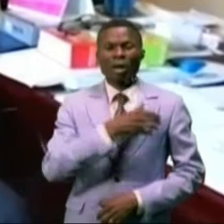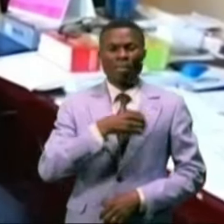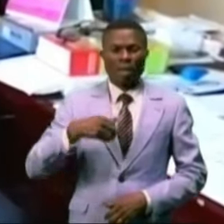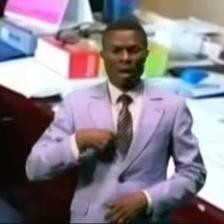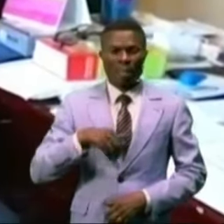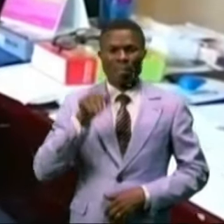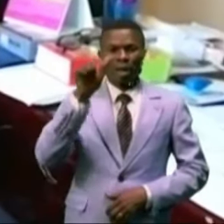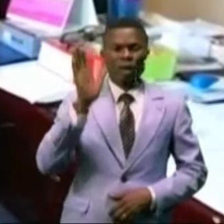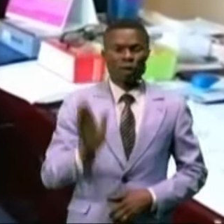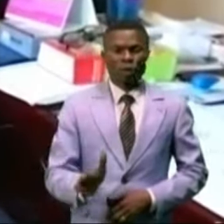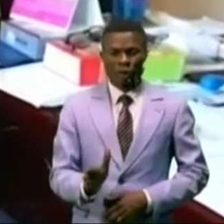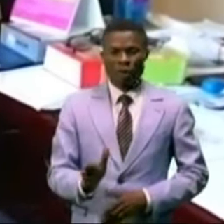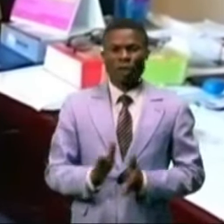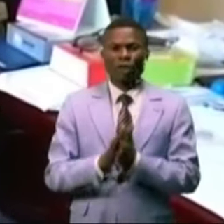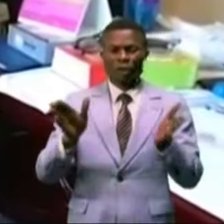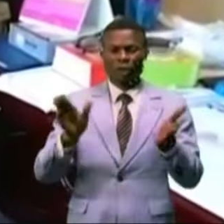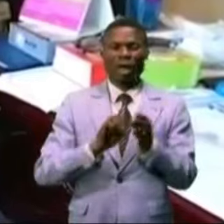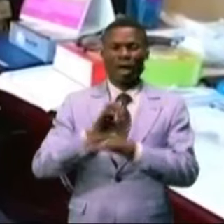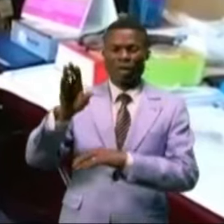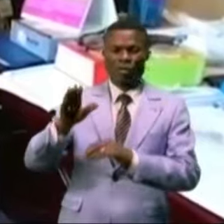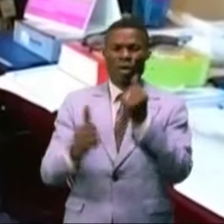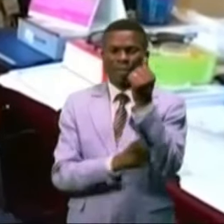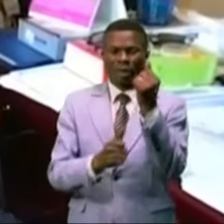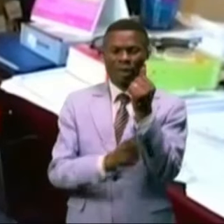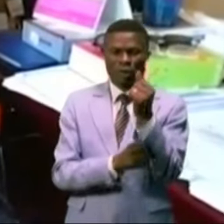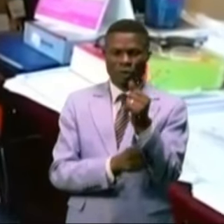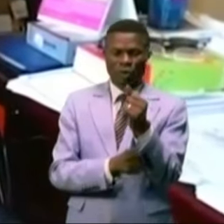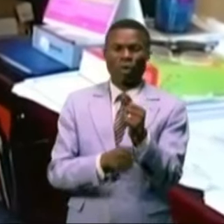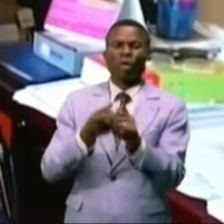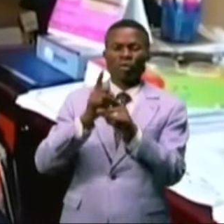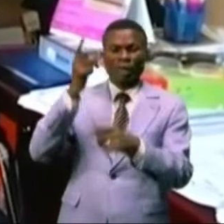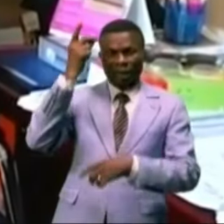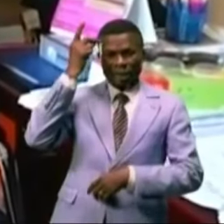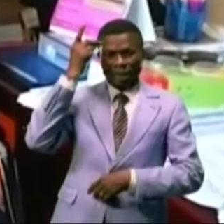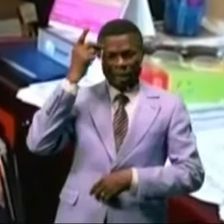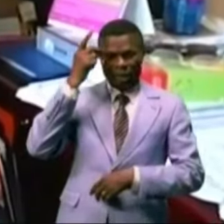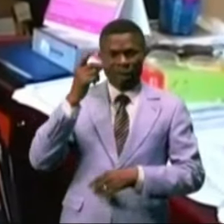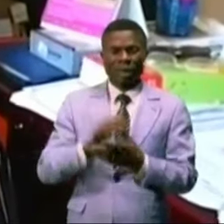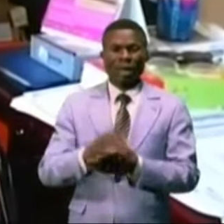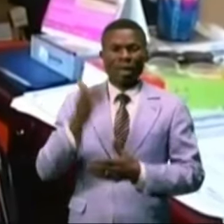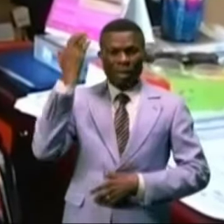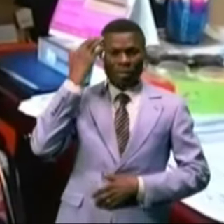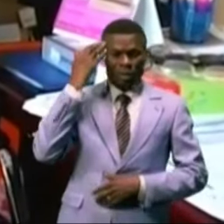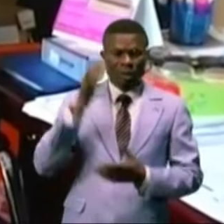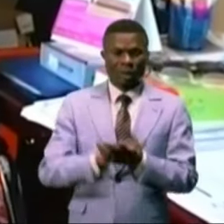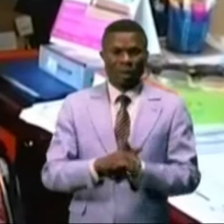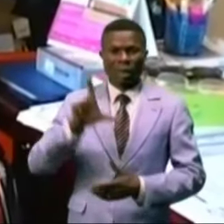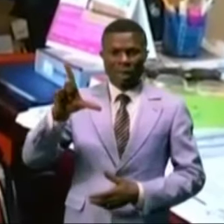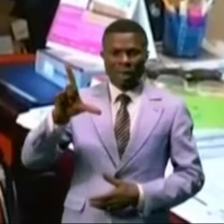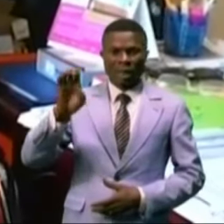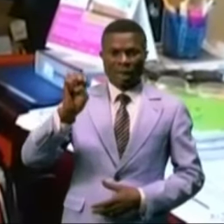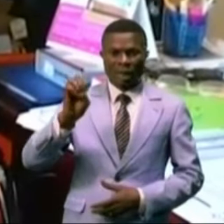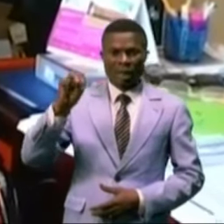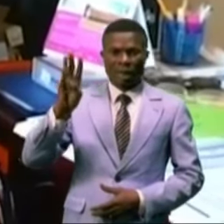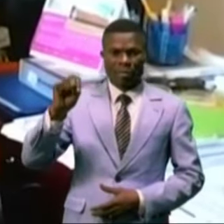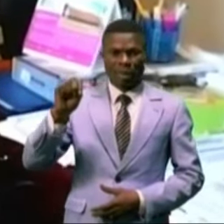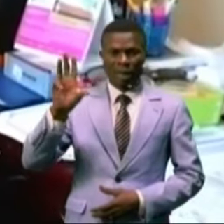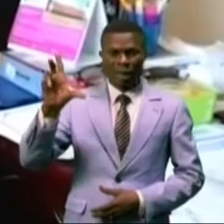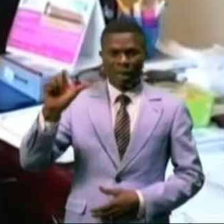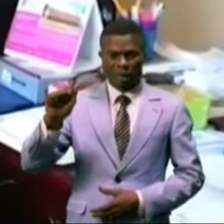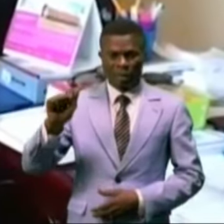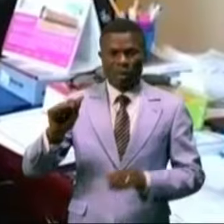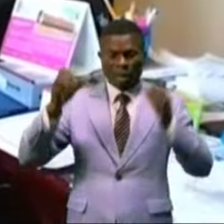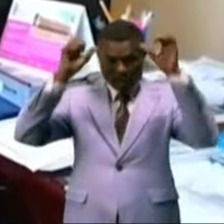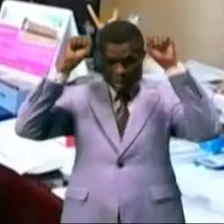dépêché si vite une équipe de la direction générale composée de M. Londa Londa Pidouze, président de la